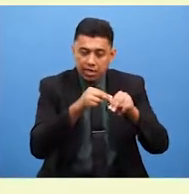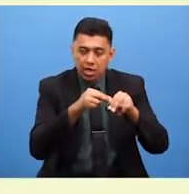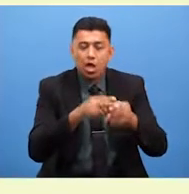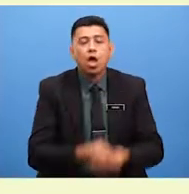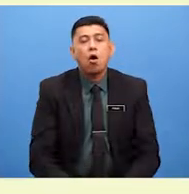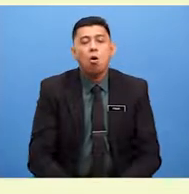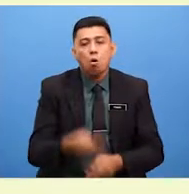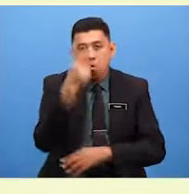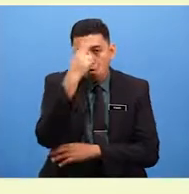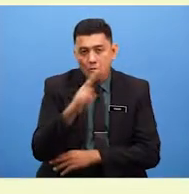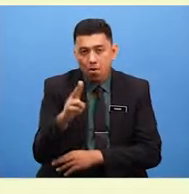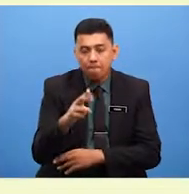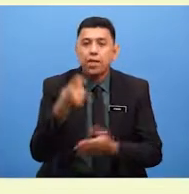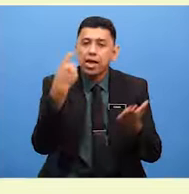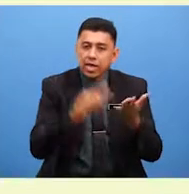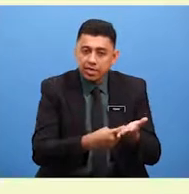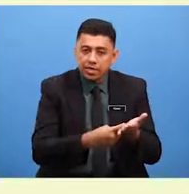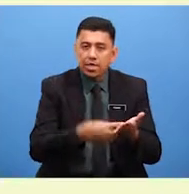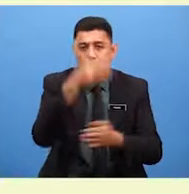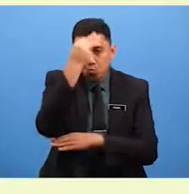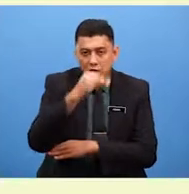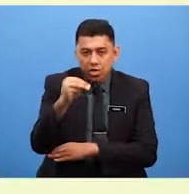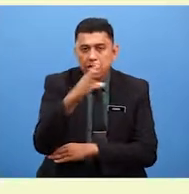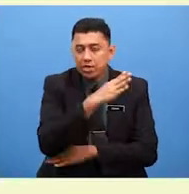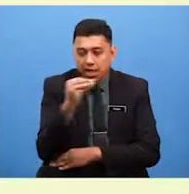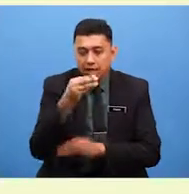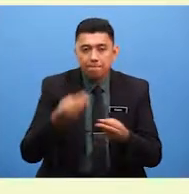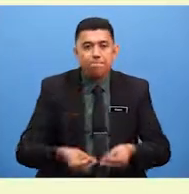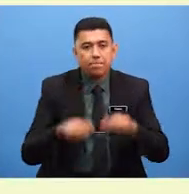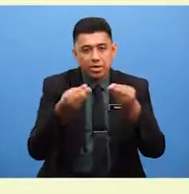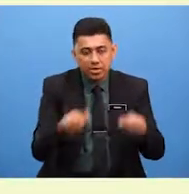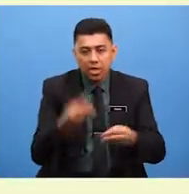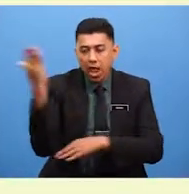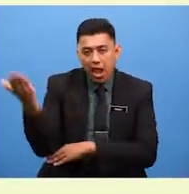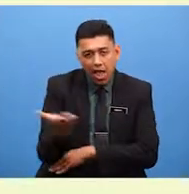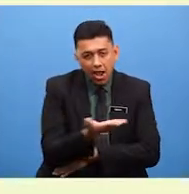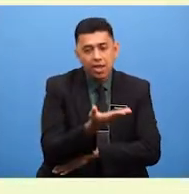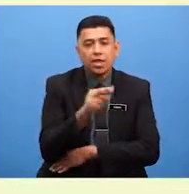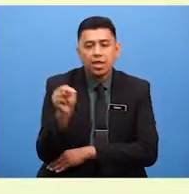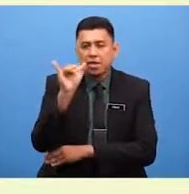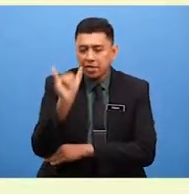menghargai, memuliakan dan memberi layanan yang bersopan.